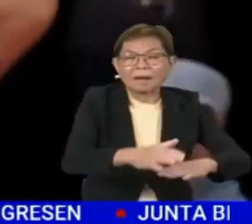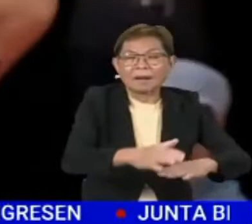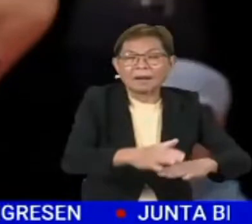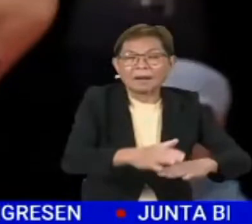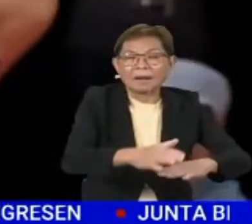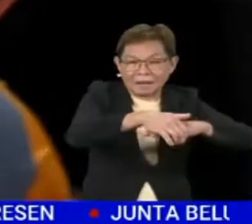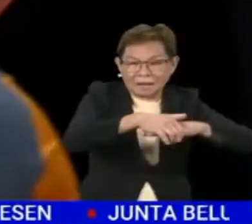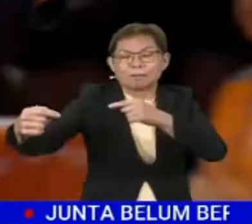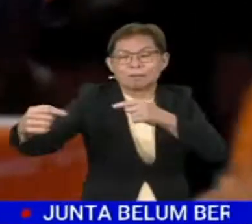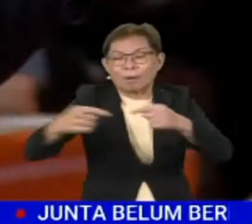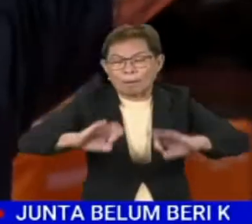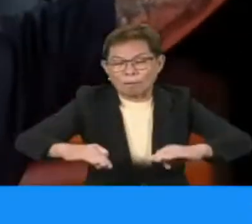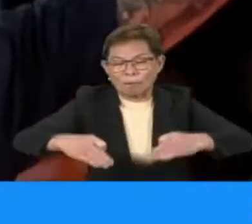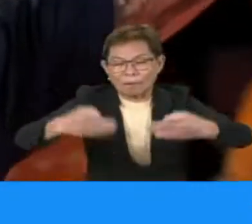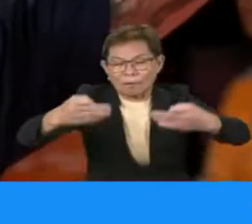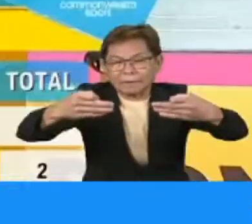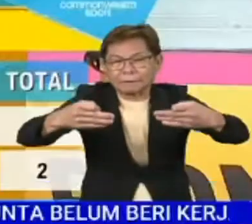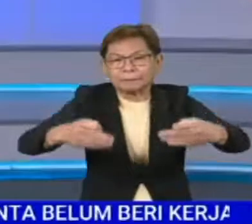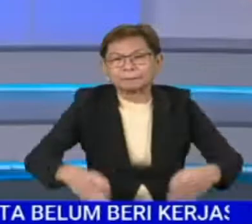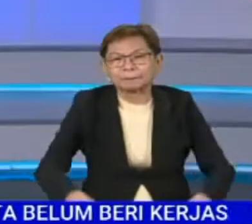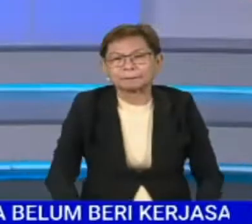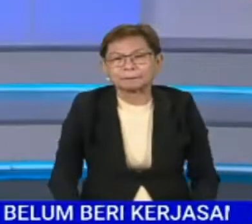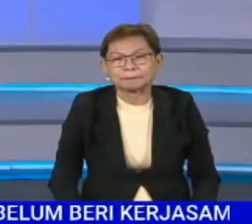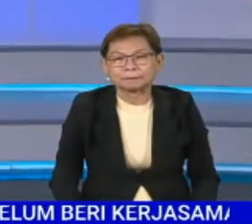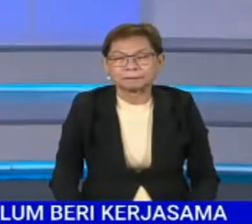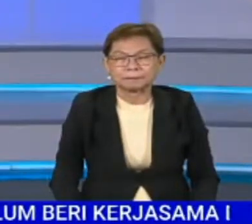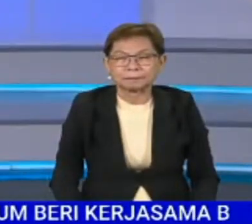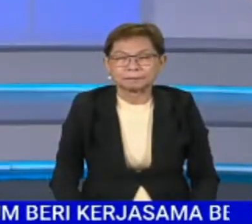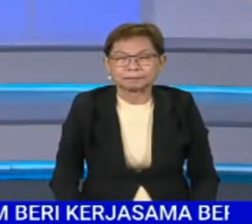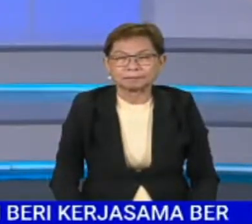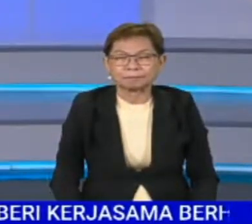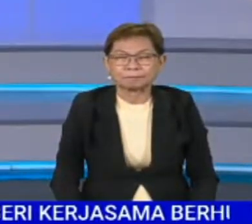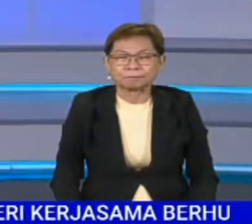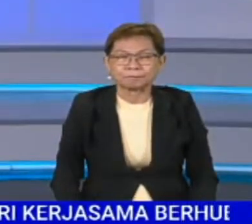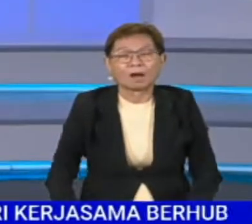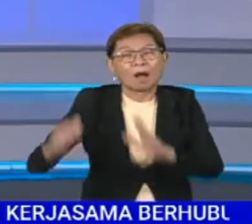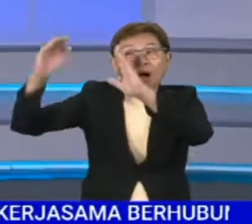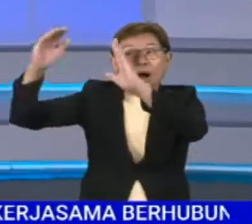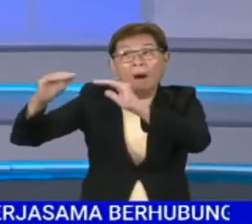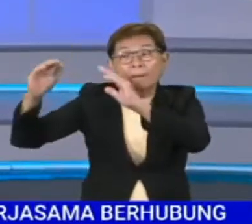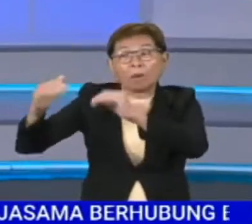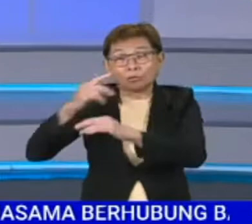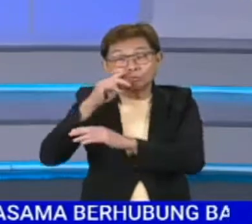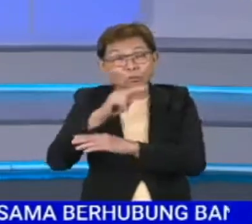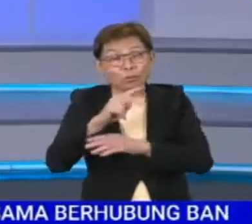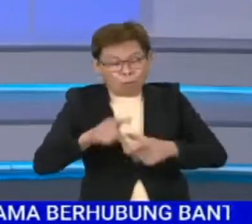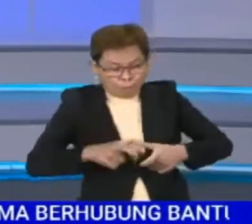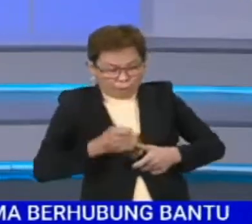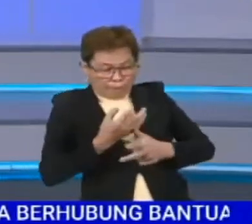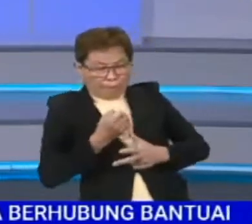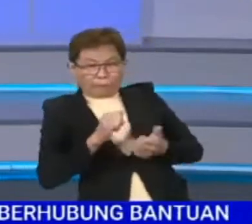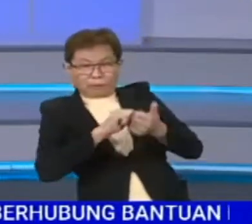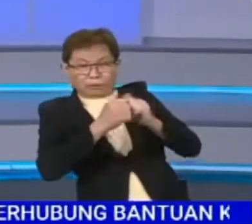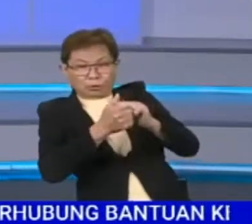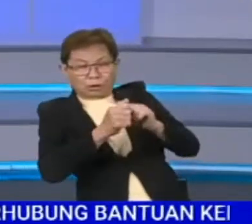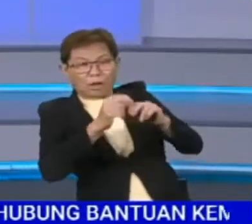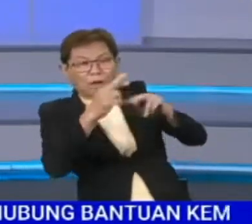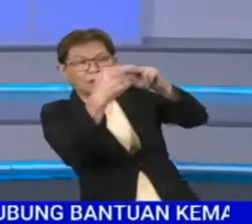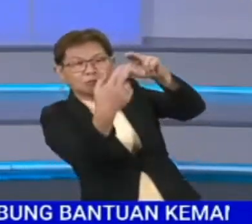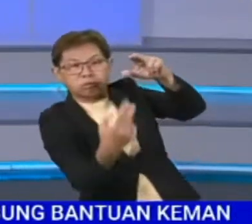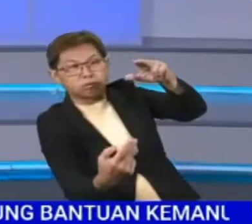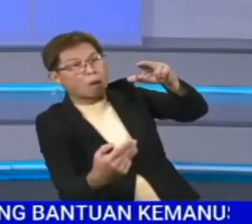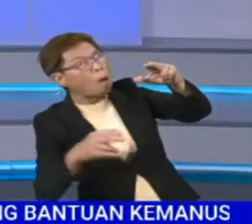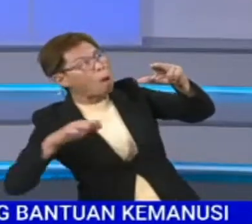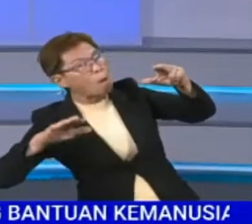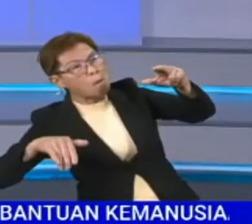file suku sumsum saja uang tunai sementara itu harapan untuk melihat tingkat emas dalam sukan terjun masih